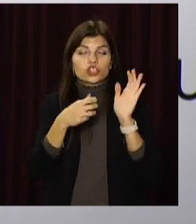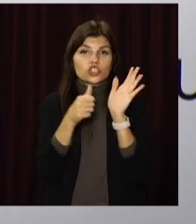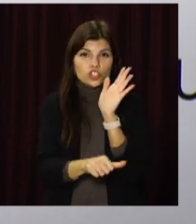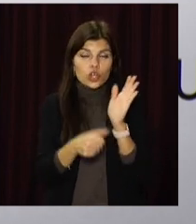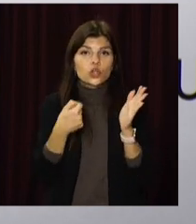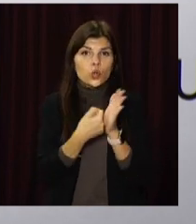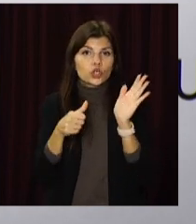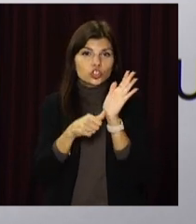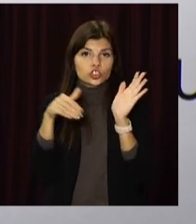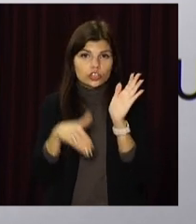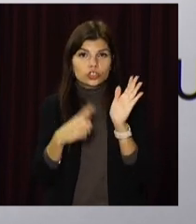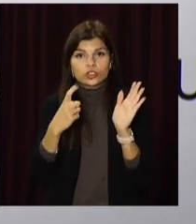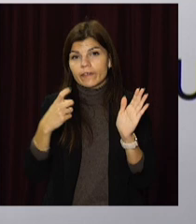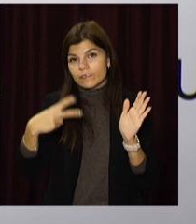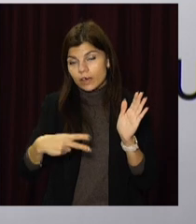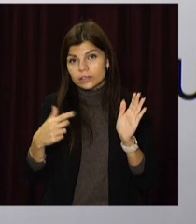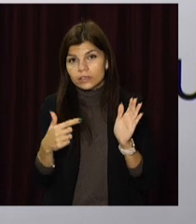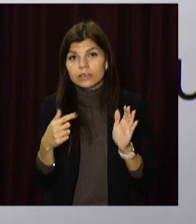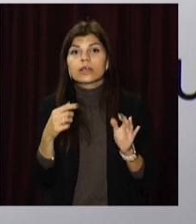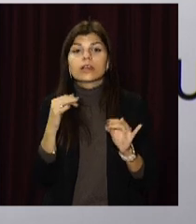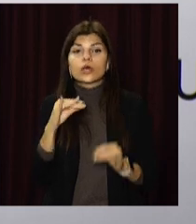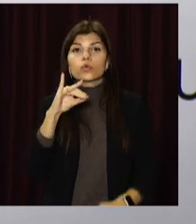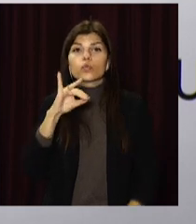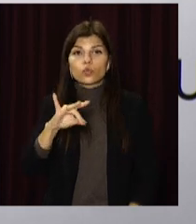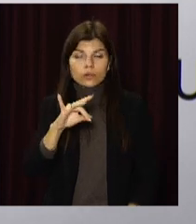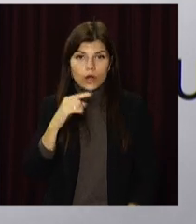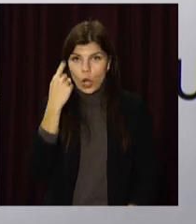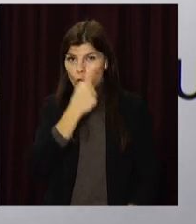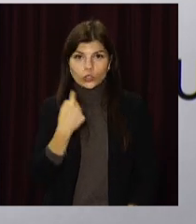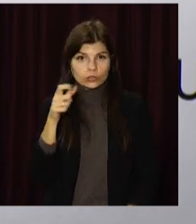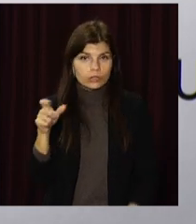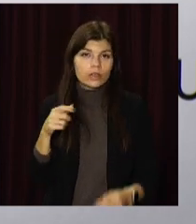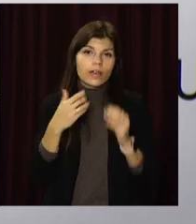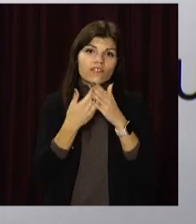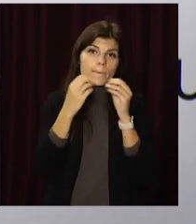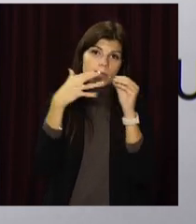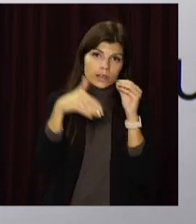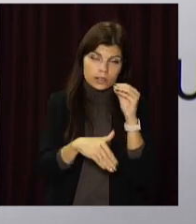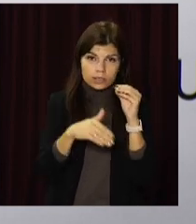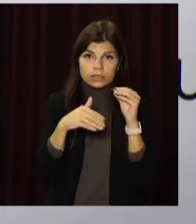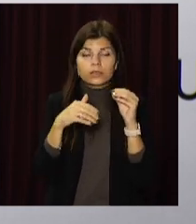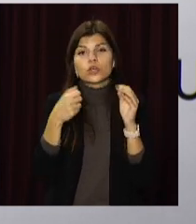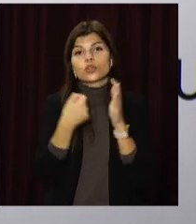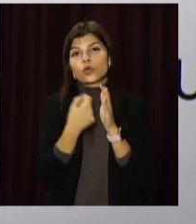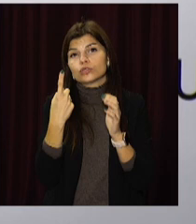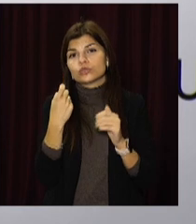до 6120 гривень. Та на юросіб посадових від 15300 гривень до